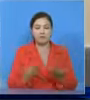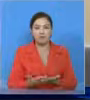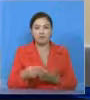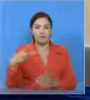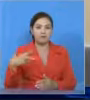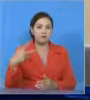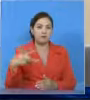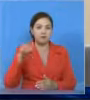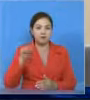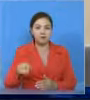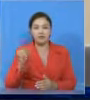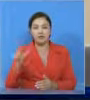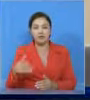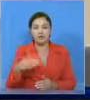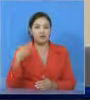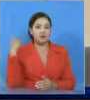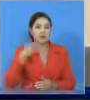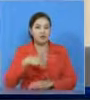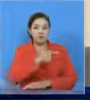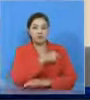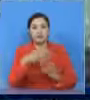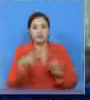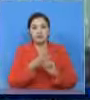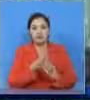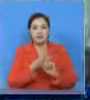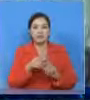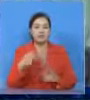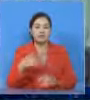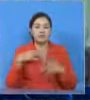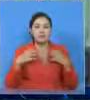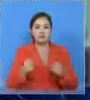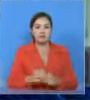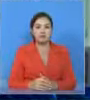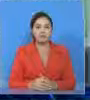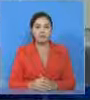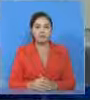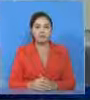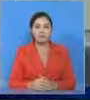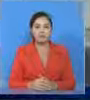23 мыңнан астам ақтөбелік вирус жұқтырған, оның 73% ғана жазылып шықты.